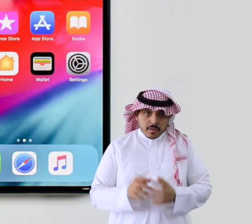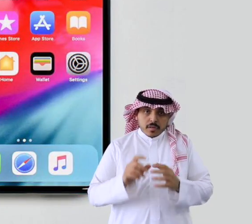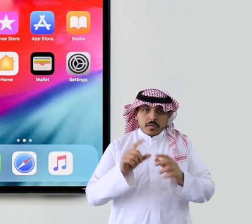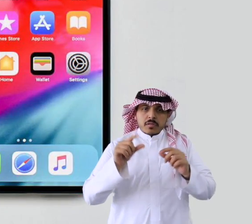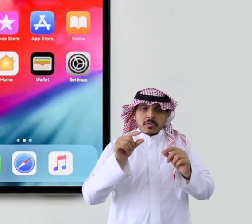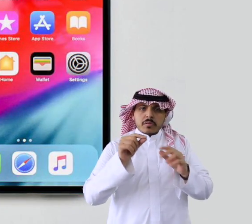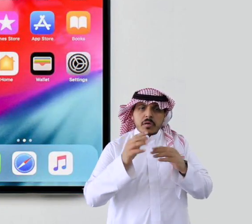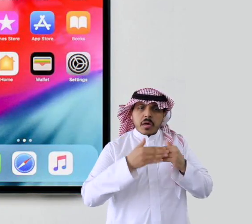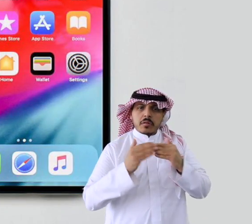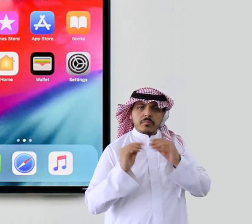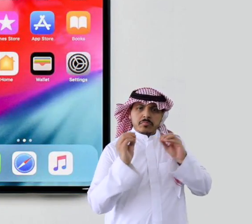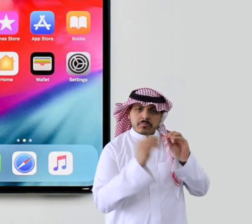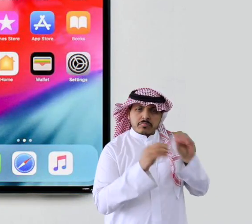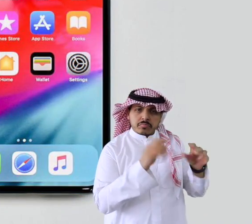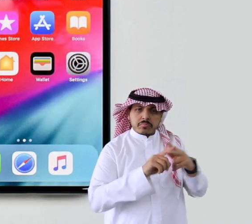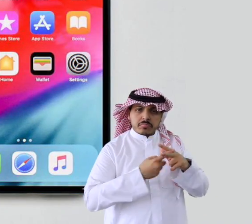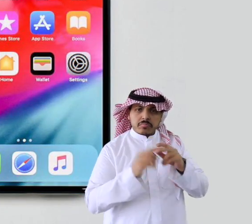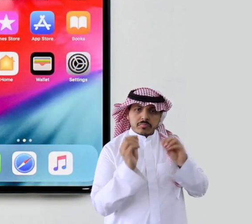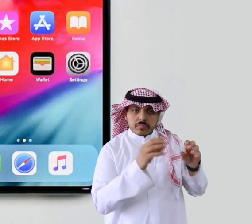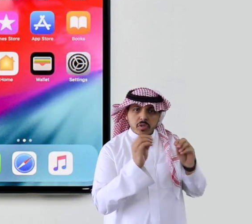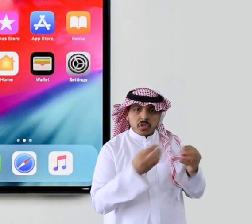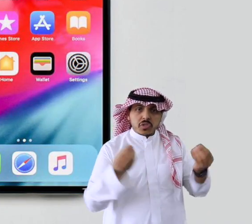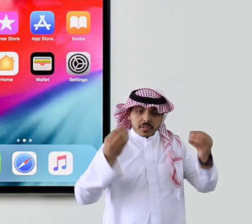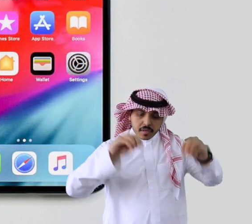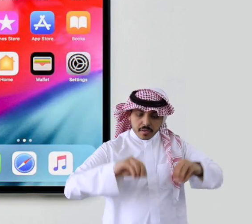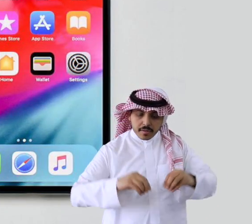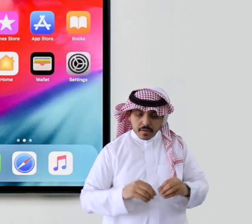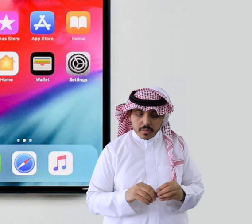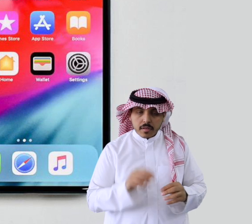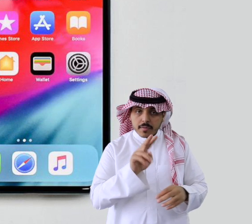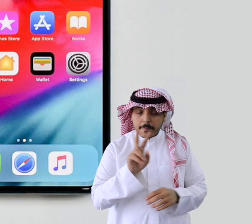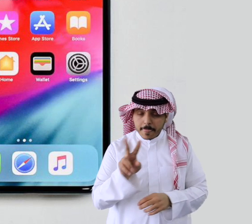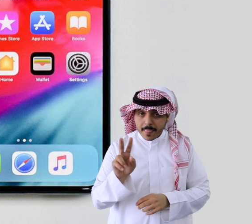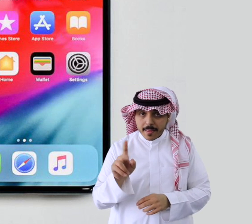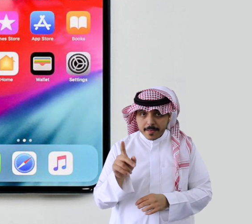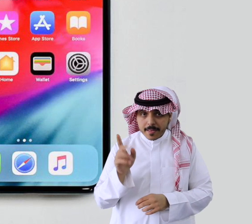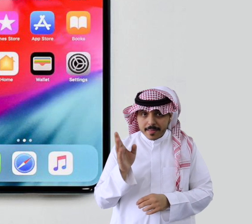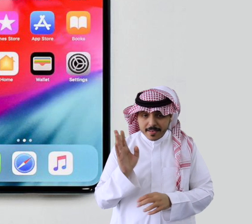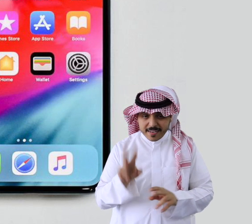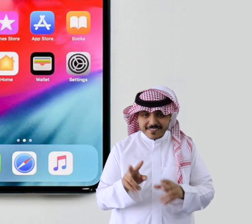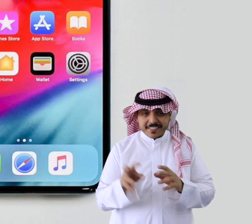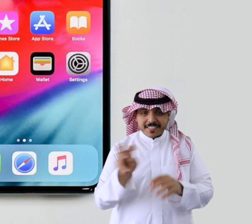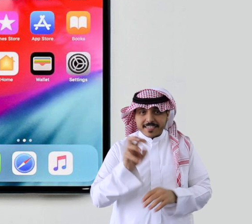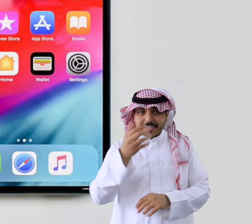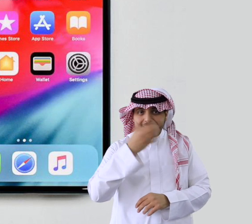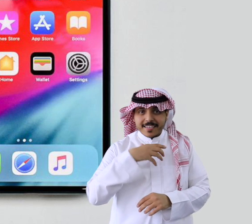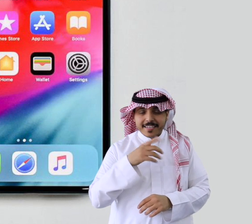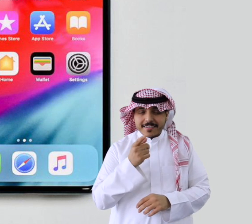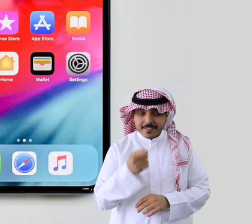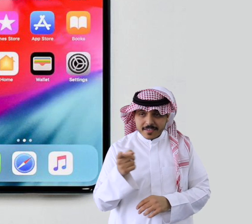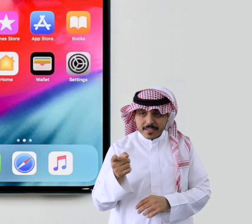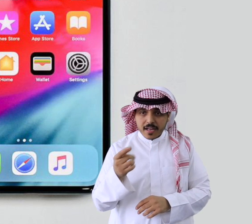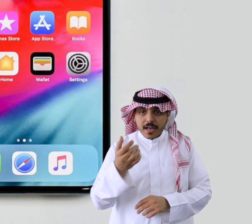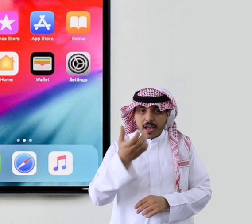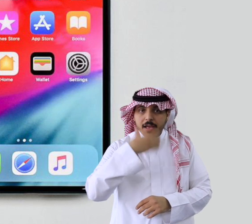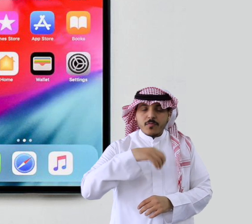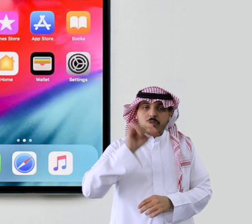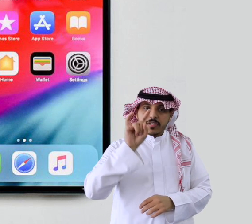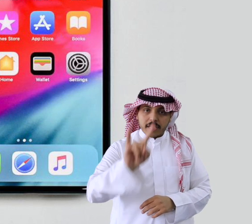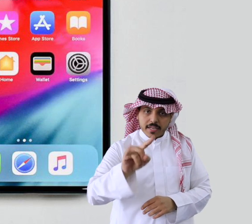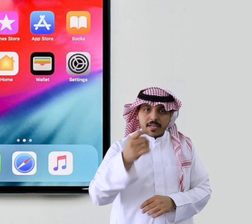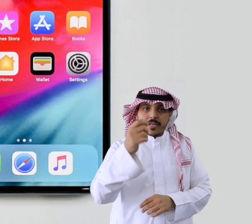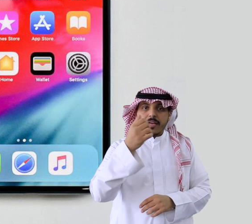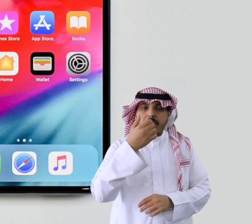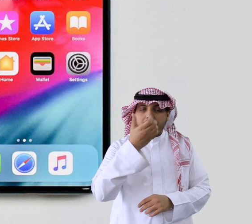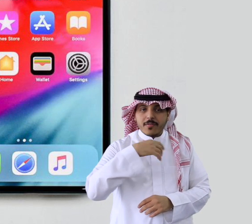الكثيرة ولا في الاختلافات الكثيرة بين النسخ. نفس هذه الدائرة شفناها بعض المشغلين، ولكن أبل بالفعل طاحوا فيها. لما نتكلم على الآن ايفون 10